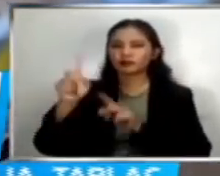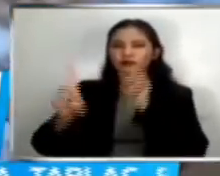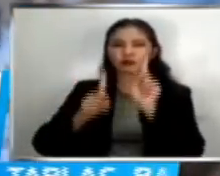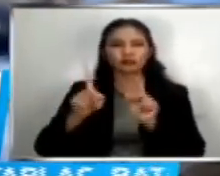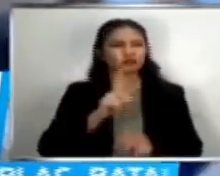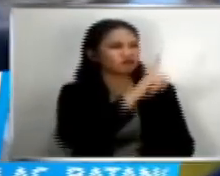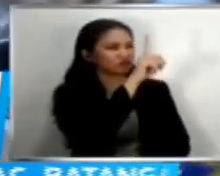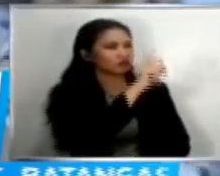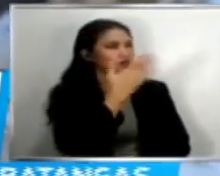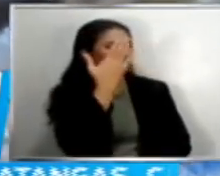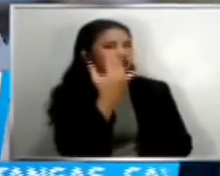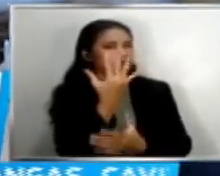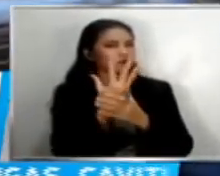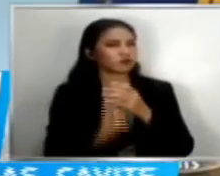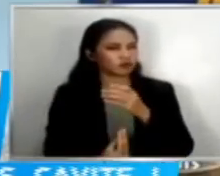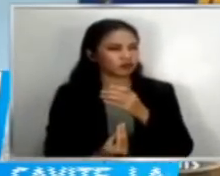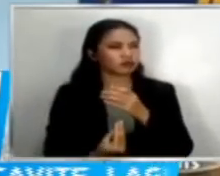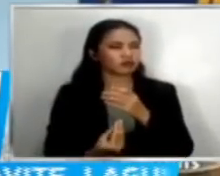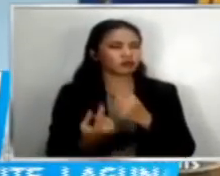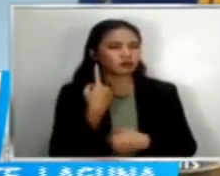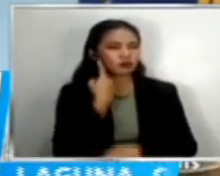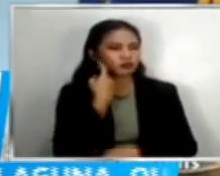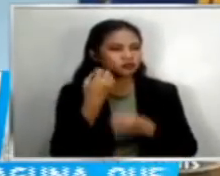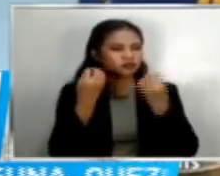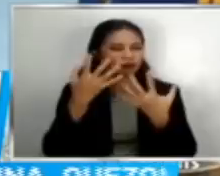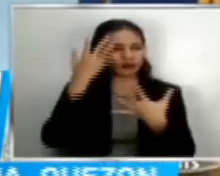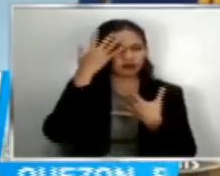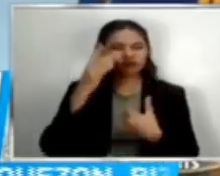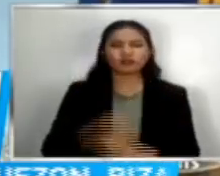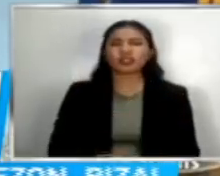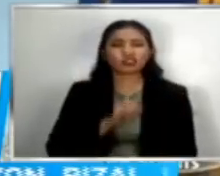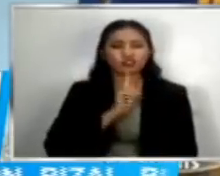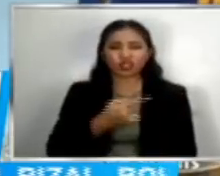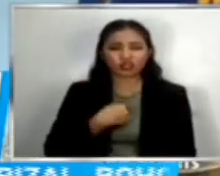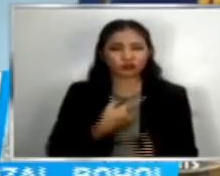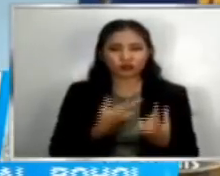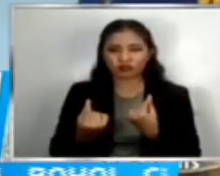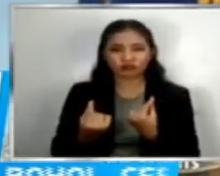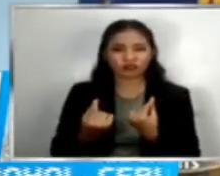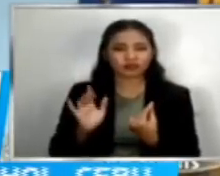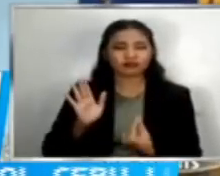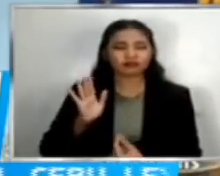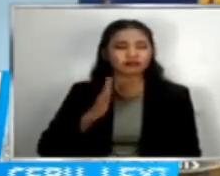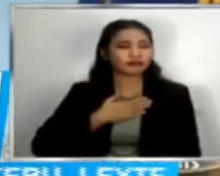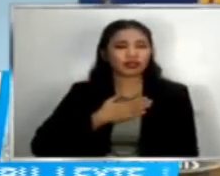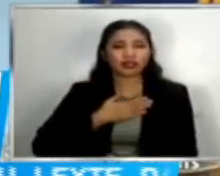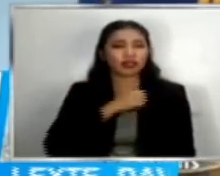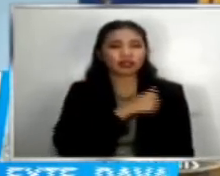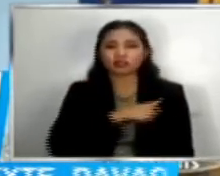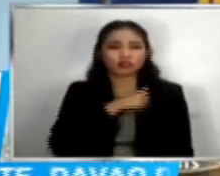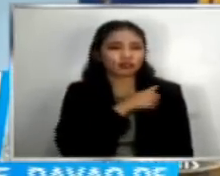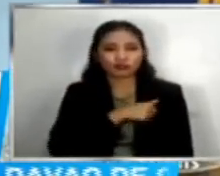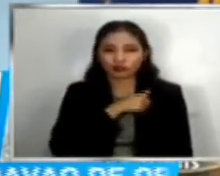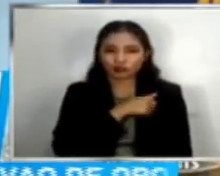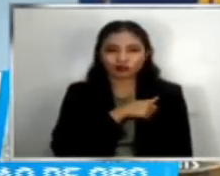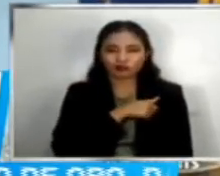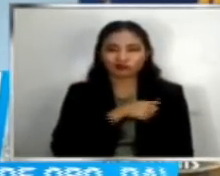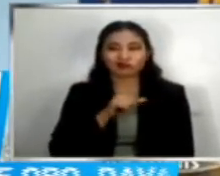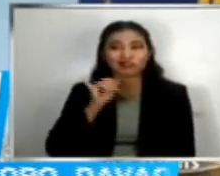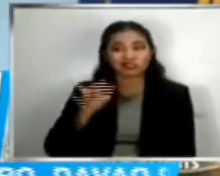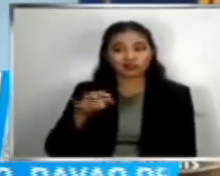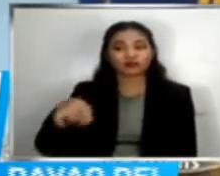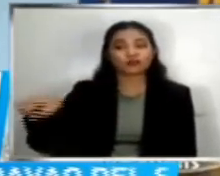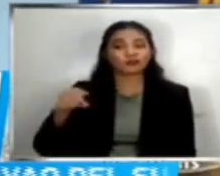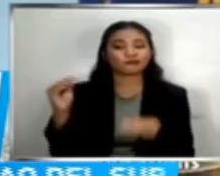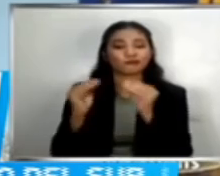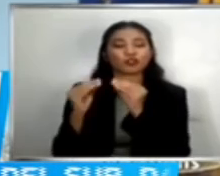COVID-19 cases sa bansa. Talagang sinadya ko yun. Ganun na ko eh. Pagka kinakalkal mo ako, lalo akong